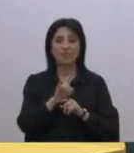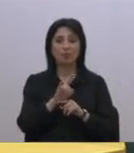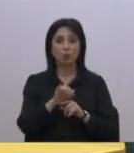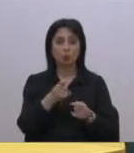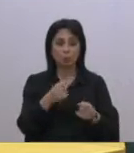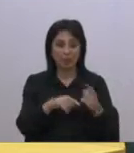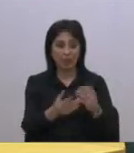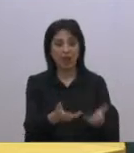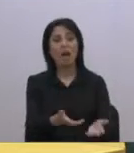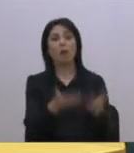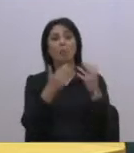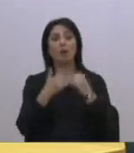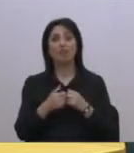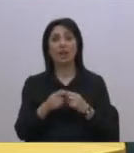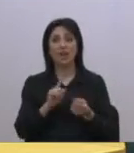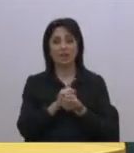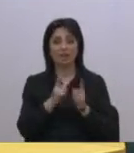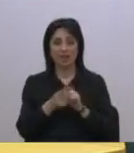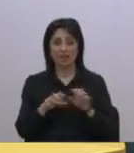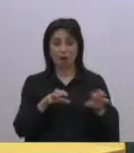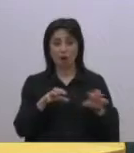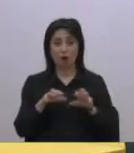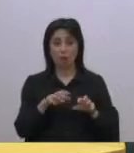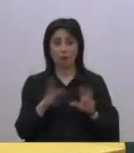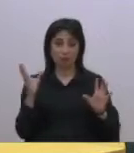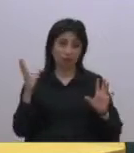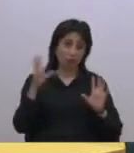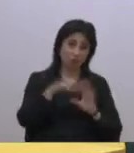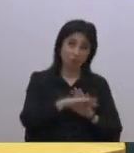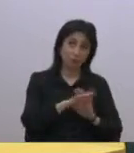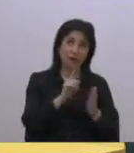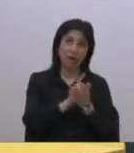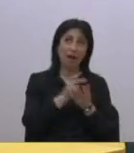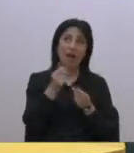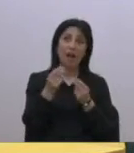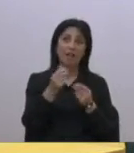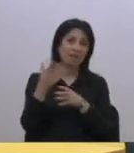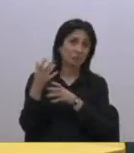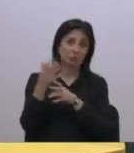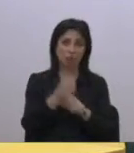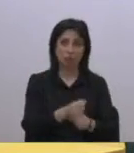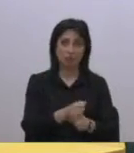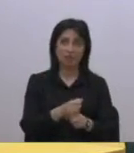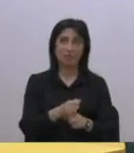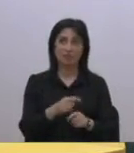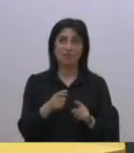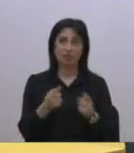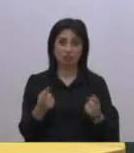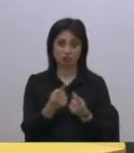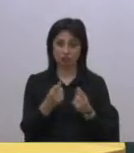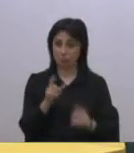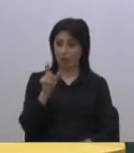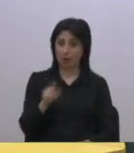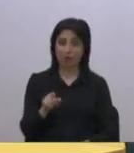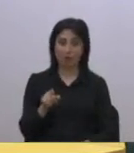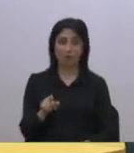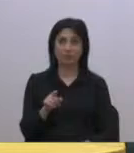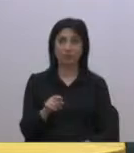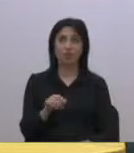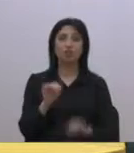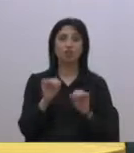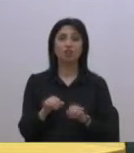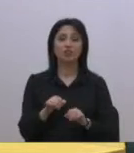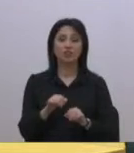გამოიყვანან. ნაცვლად იმის, რომ კორუფციაში ყოფილიყო ყველა ჩართული, გადასახადები იმდენად შემცირდა, რომ რიგით ჩვეულებრივ ადამიანს